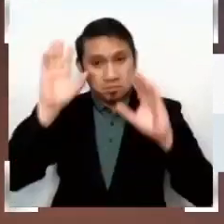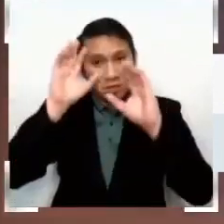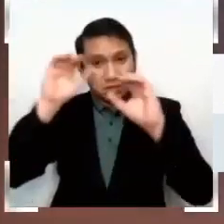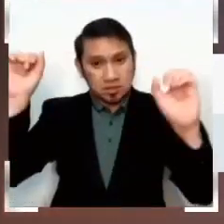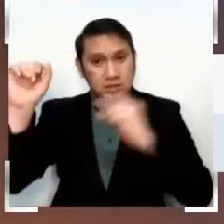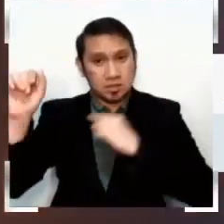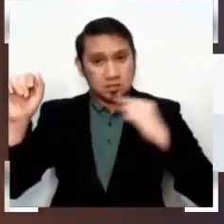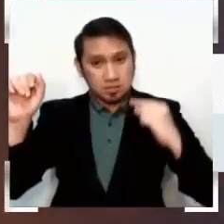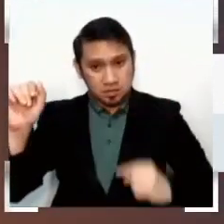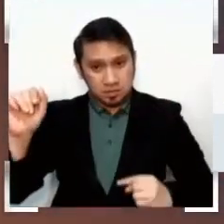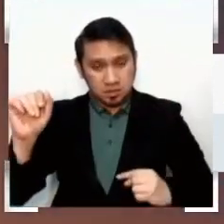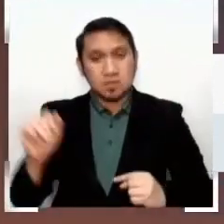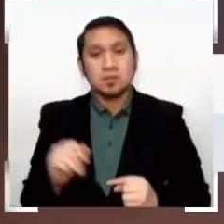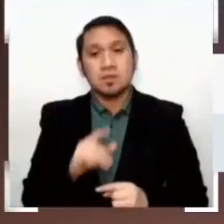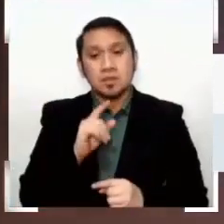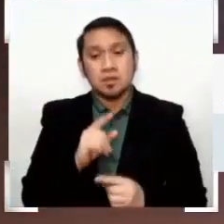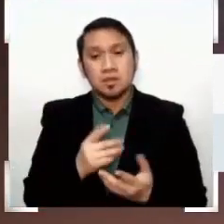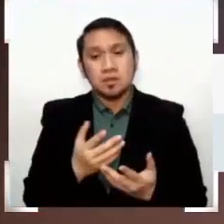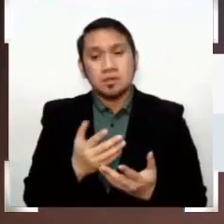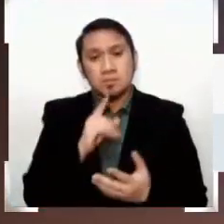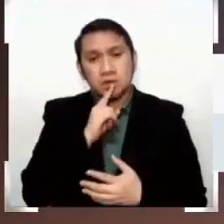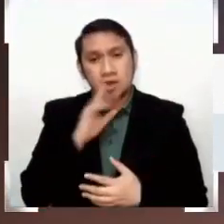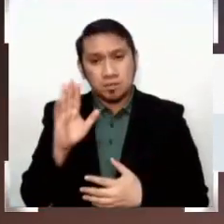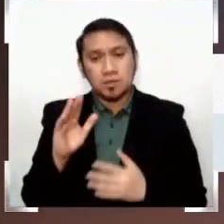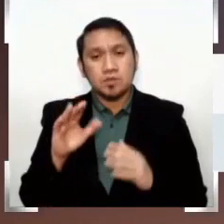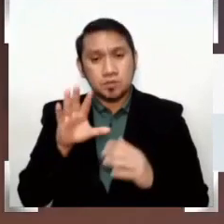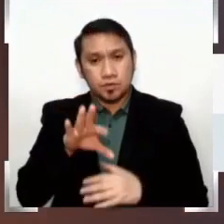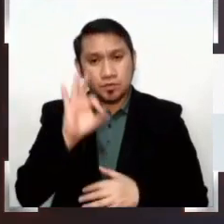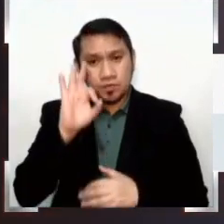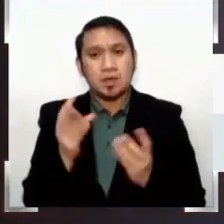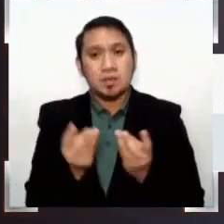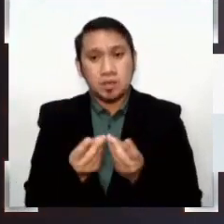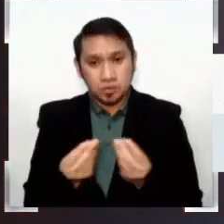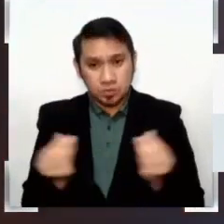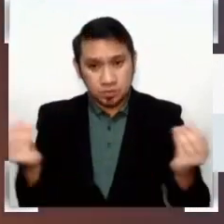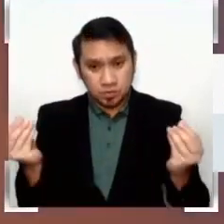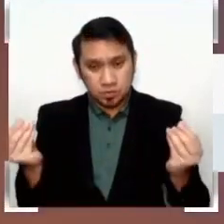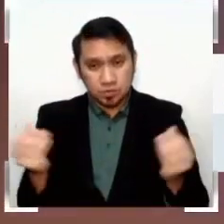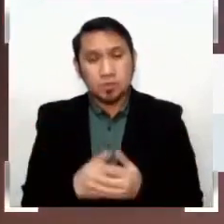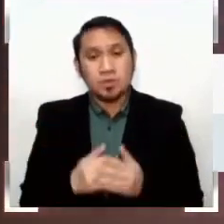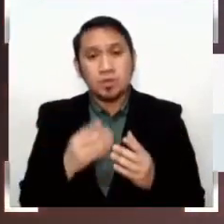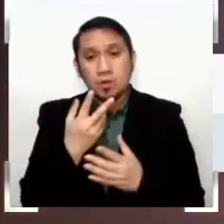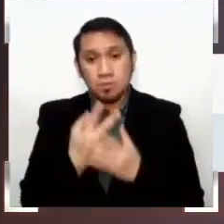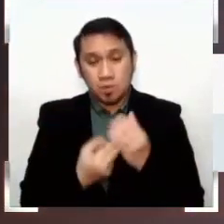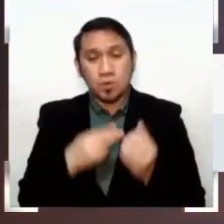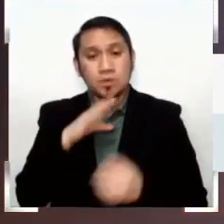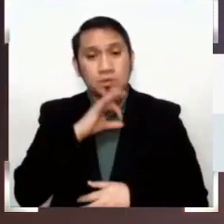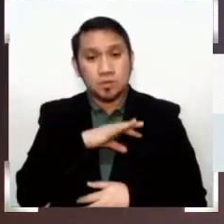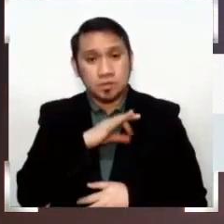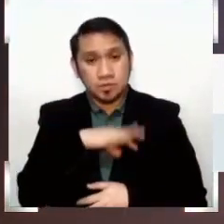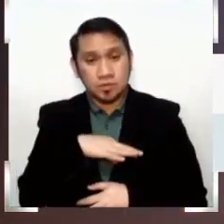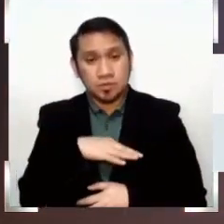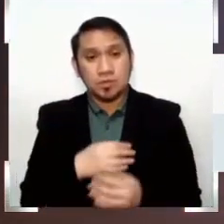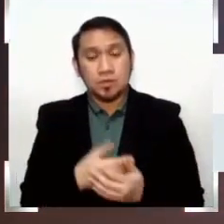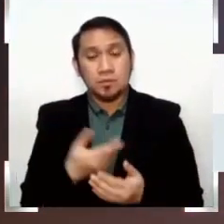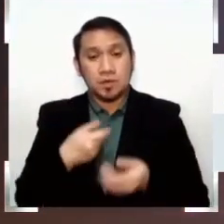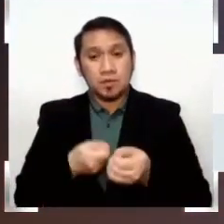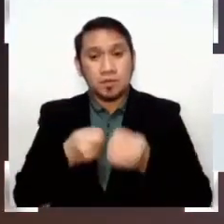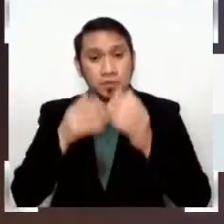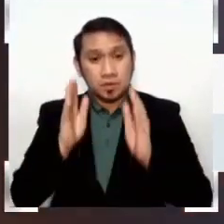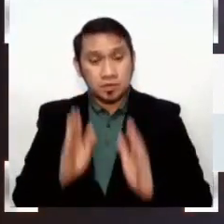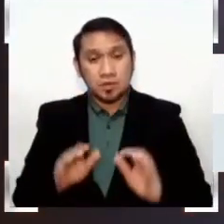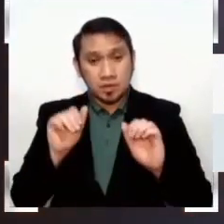a compromise and find a solution that will be beneficial so that our fishermen might be able to fish